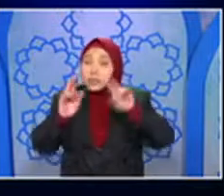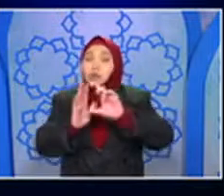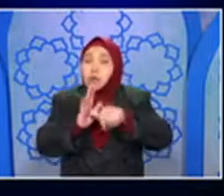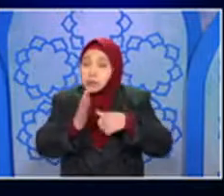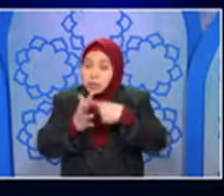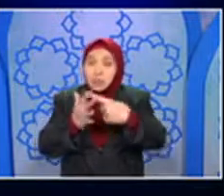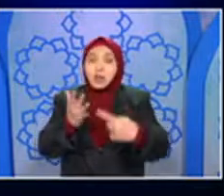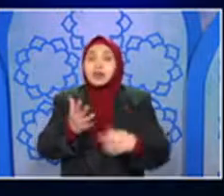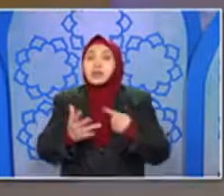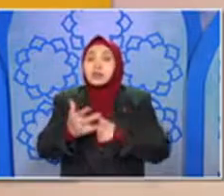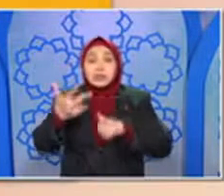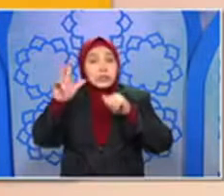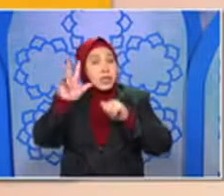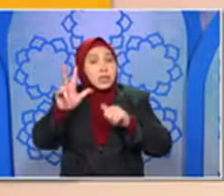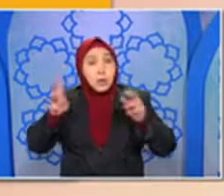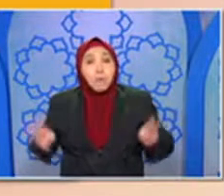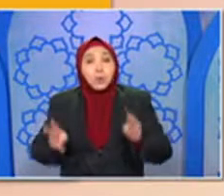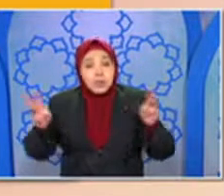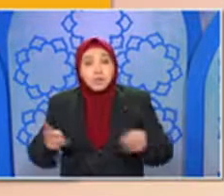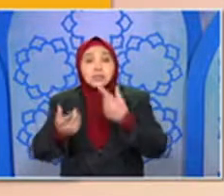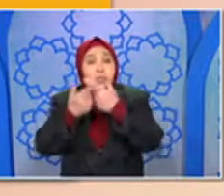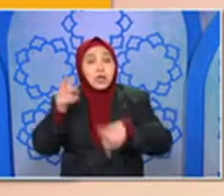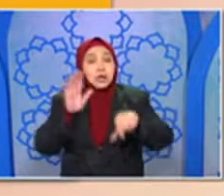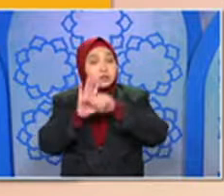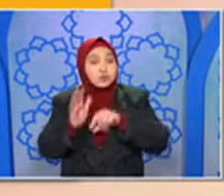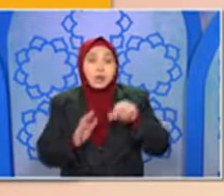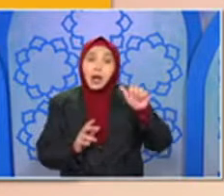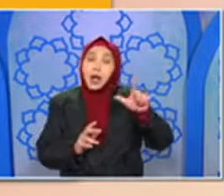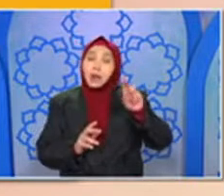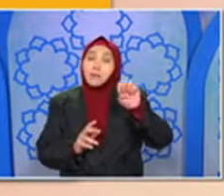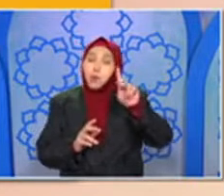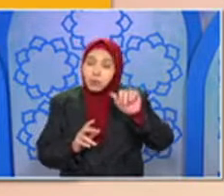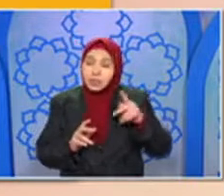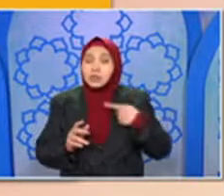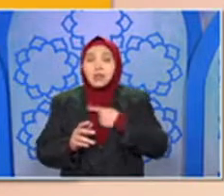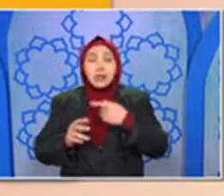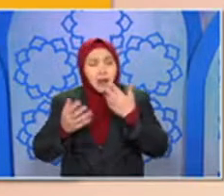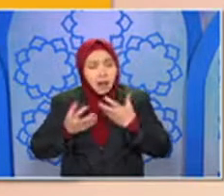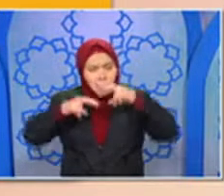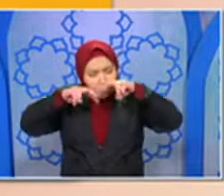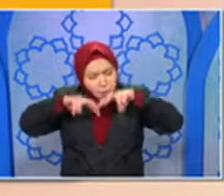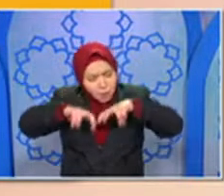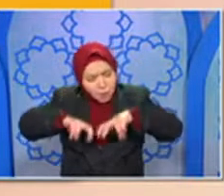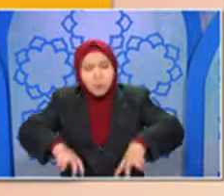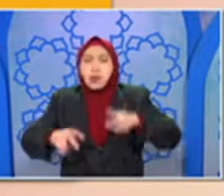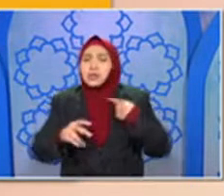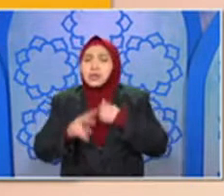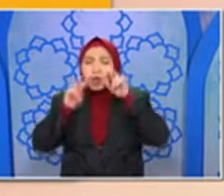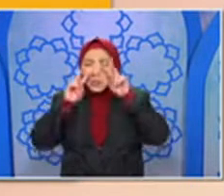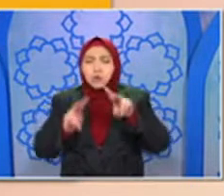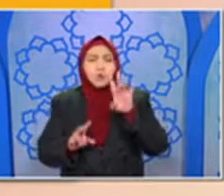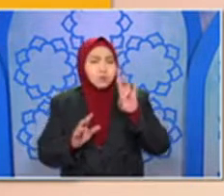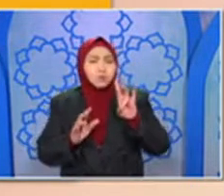Antaranya tiga motivasi daripada surah Al-Mulk kita ingin sama-sama dalami. Kita ingin melihat tujuh